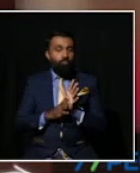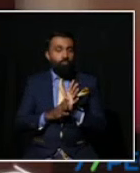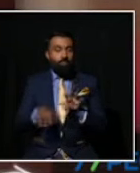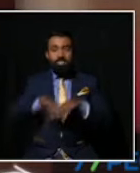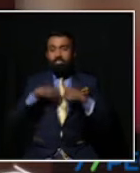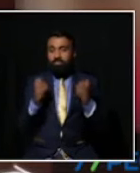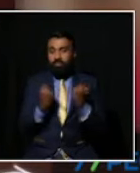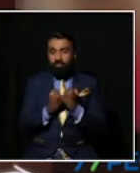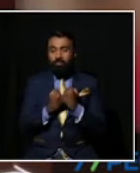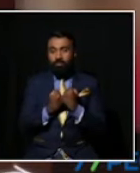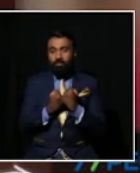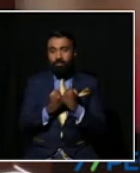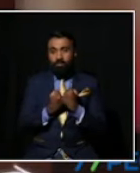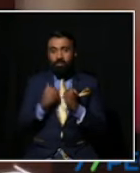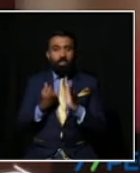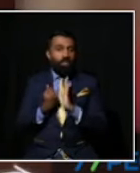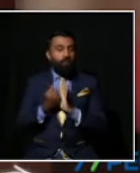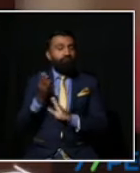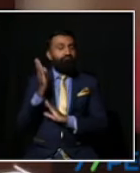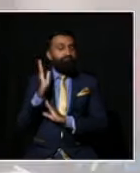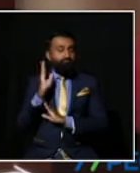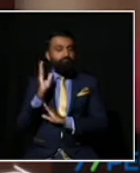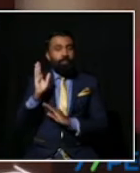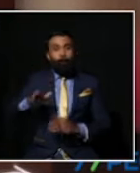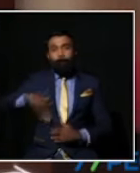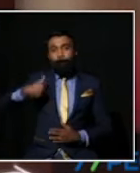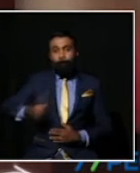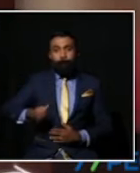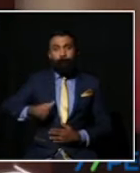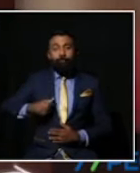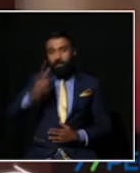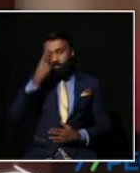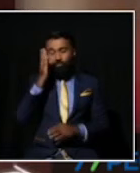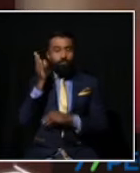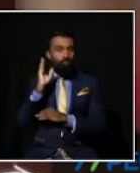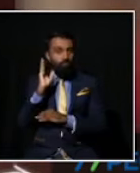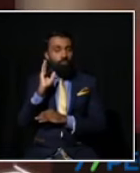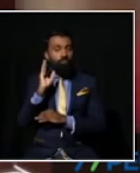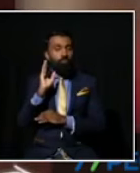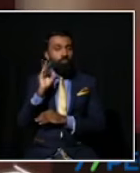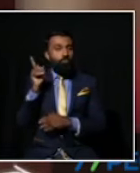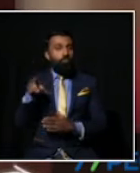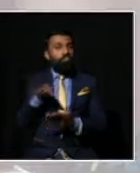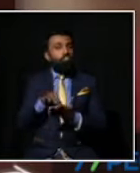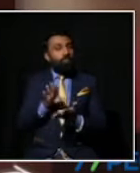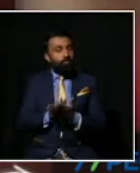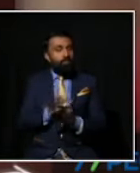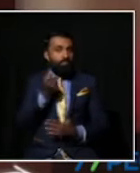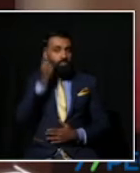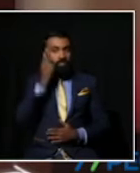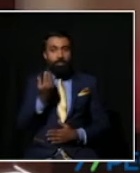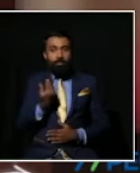ඒ අතිගරු කාඩිනල් හිම්පාණන් ප්‍රමුඛ බිෂප්තුමන්ලා පියතුමන්ලාගේ ඒ තීන්දුව මතයි අපි